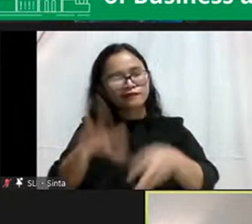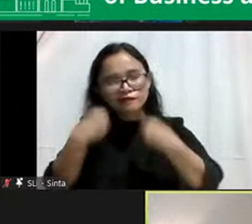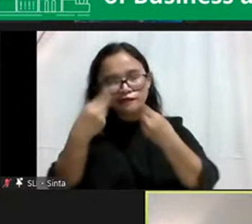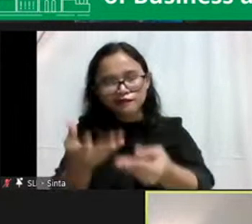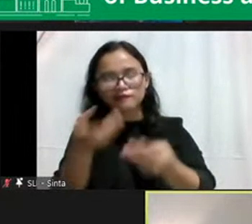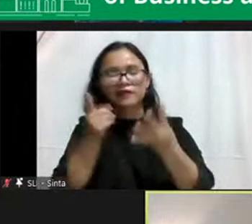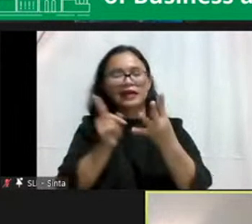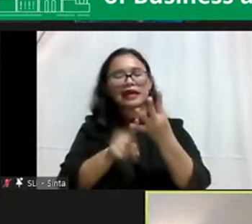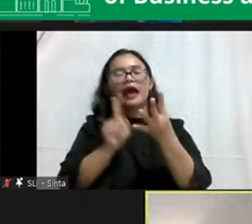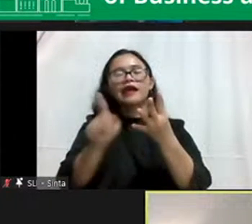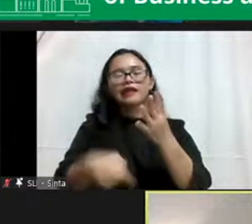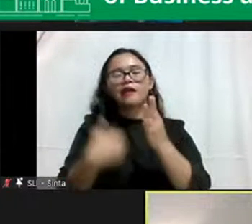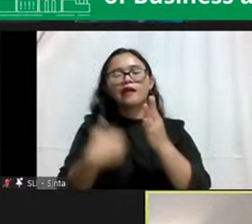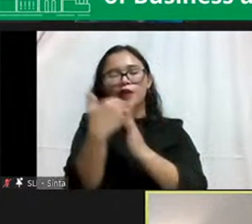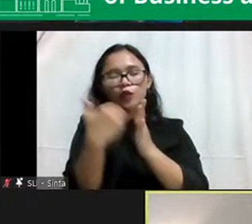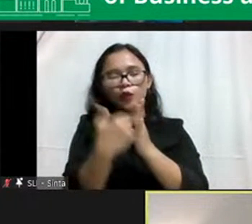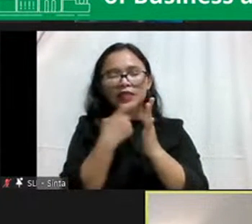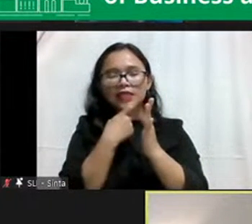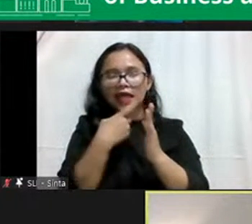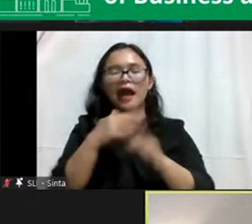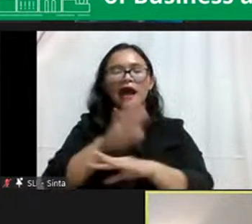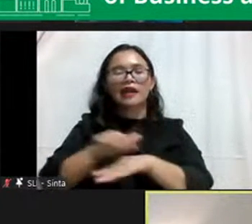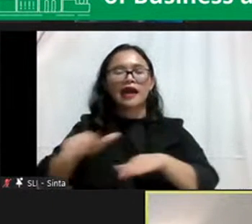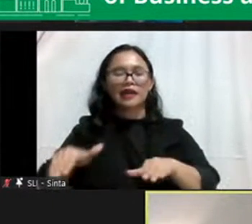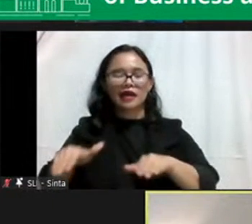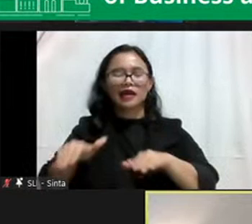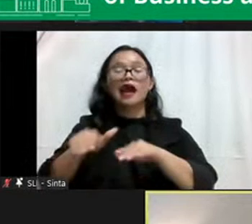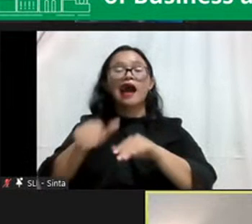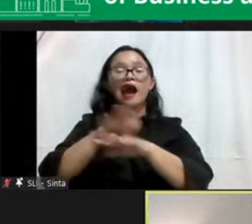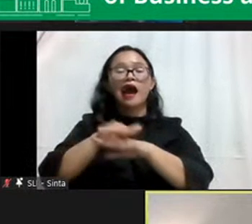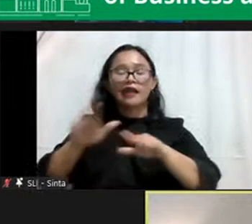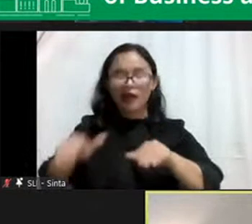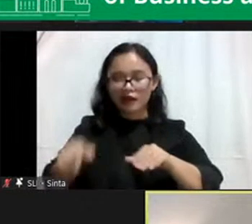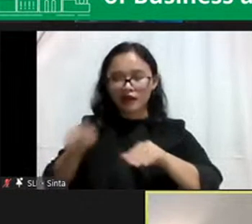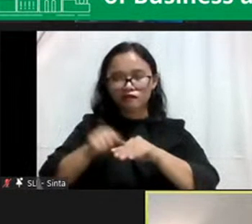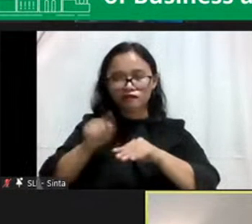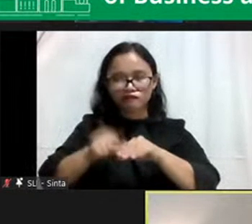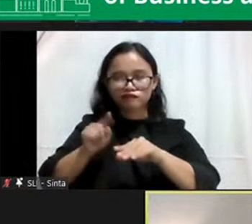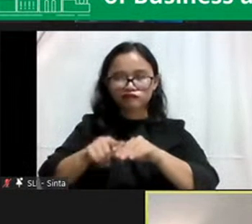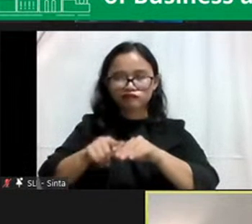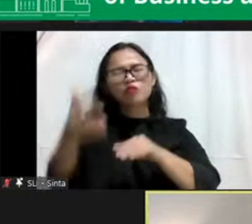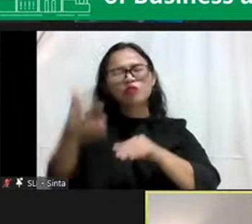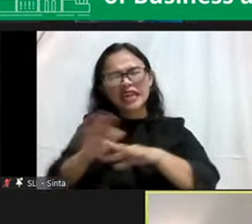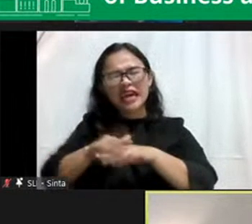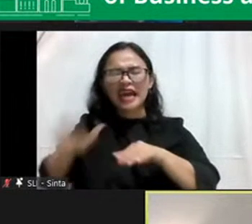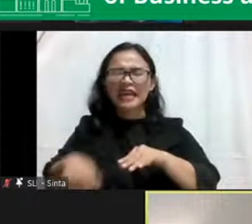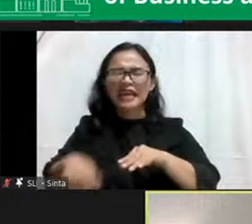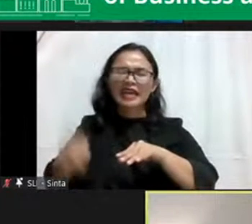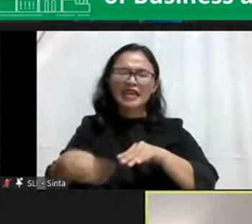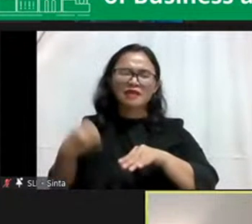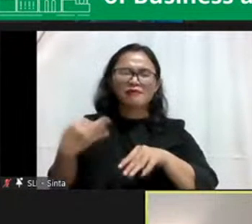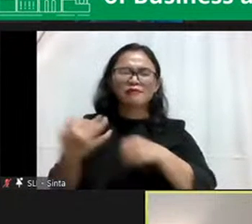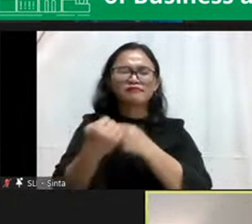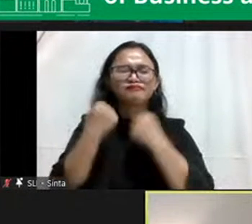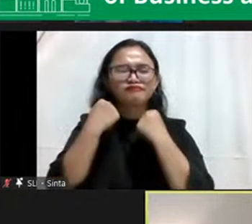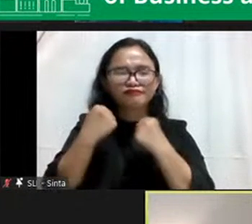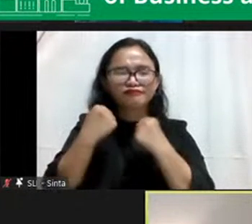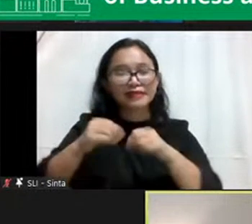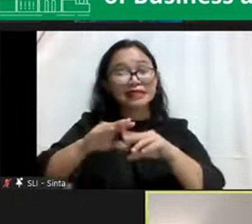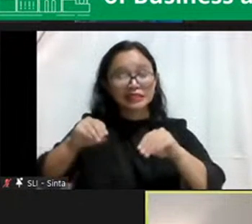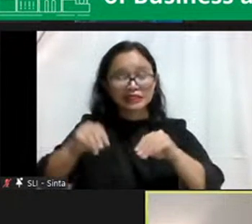kebijakan Perlindungan Anak apabila dia merupakan pemain besar untuk industri ini dan semua kegiatan ini yang ingin Kami